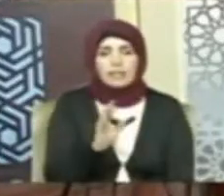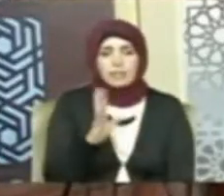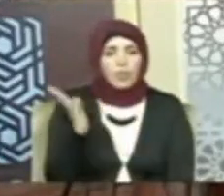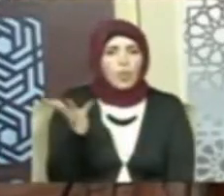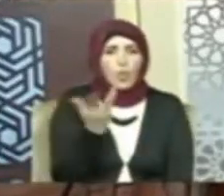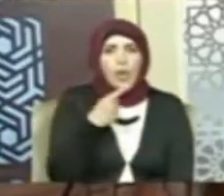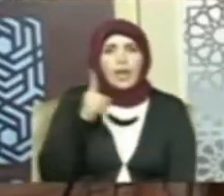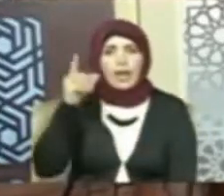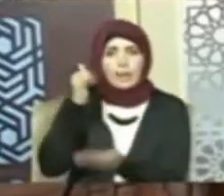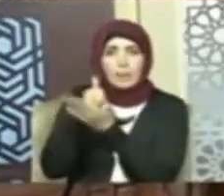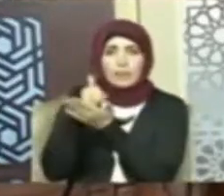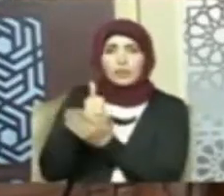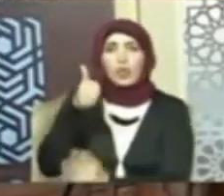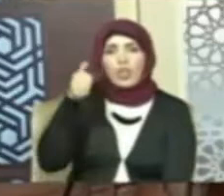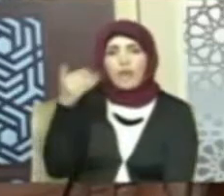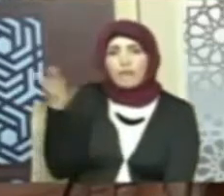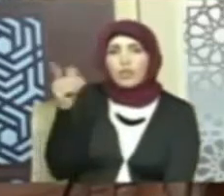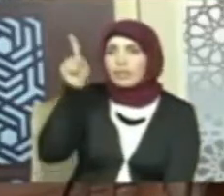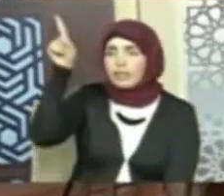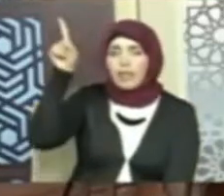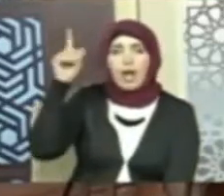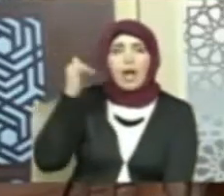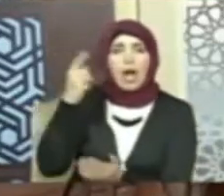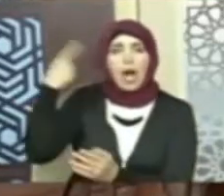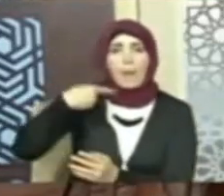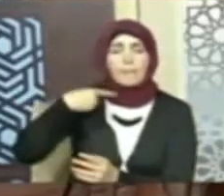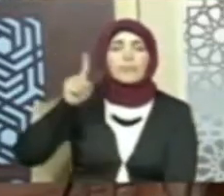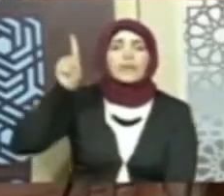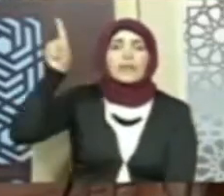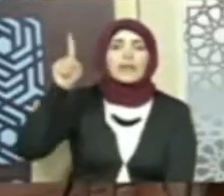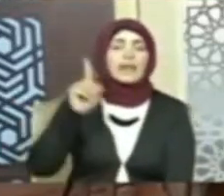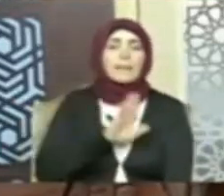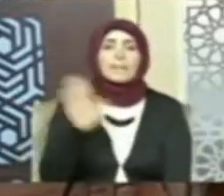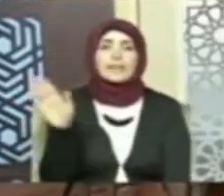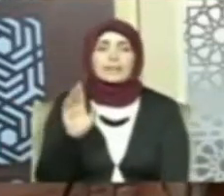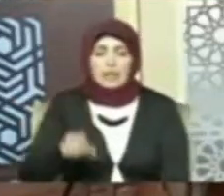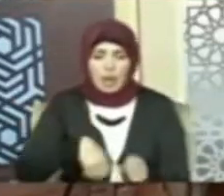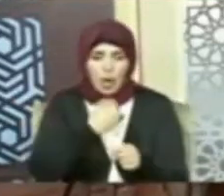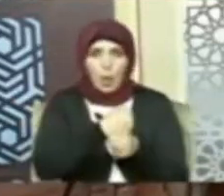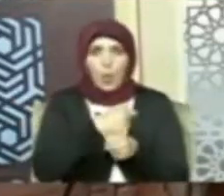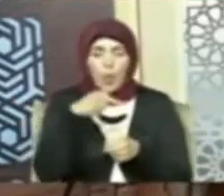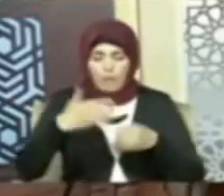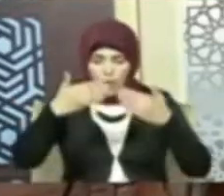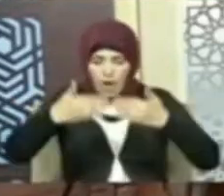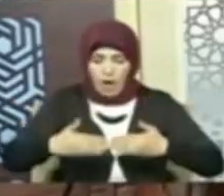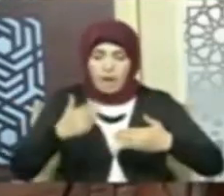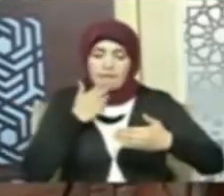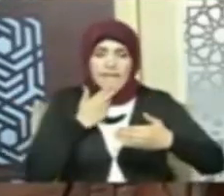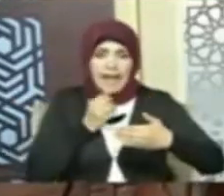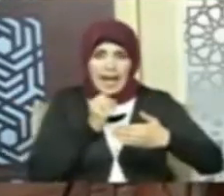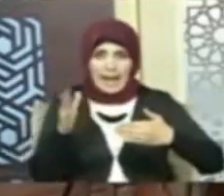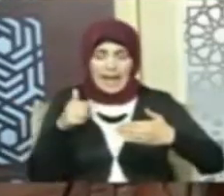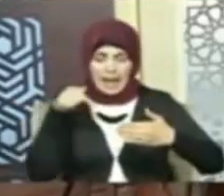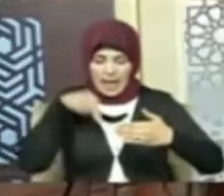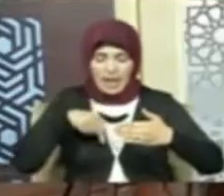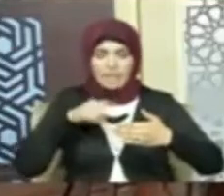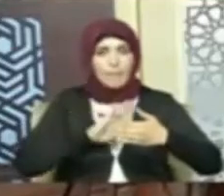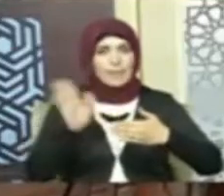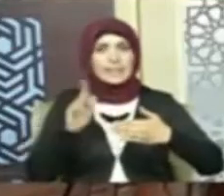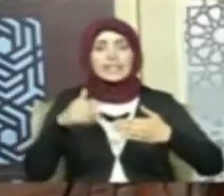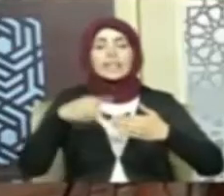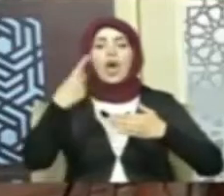قضية تفويض الأمر لله، قضية الوقوف عند حدود الله، قضية